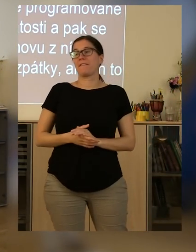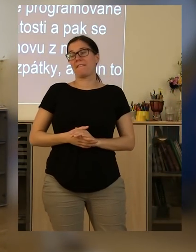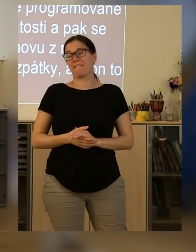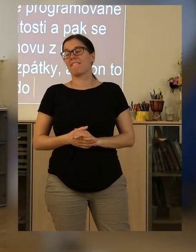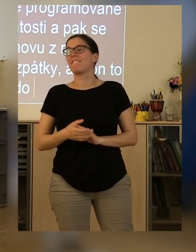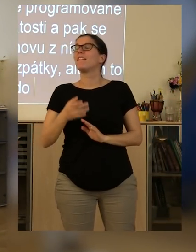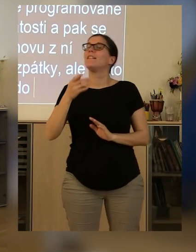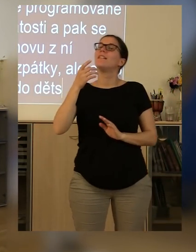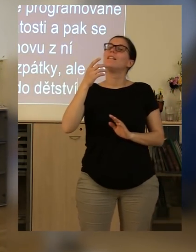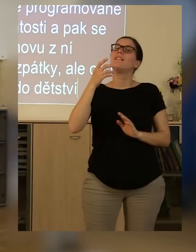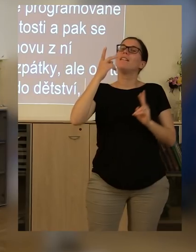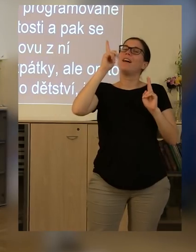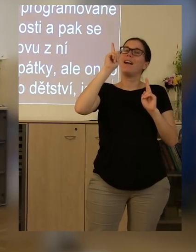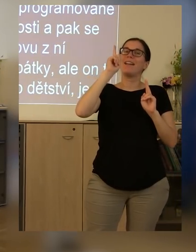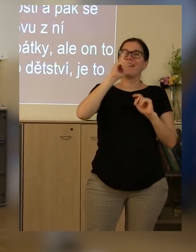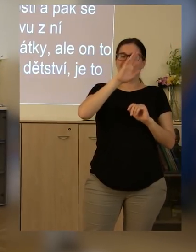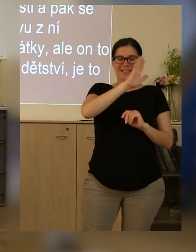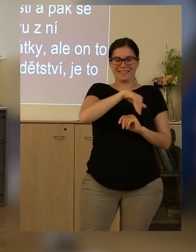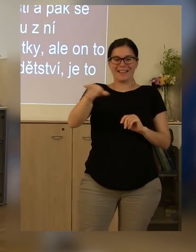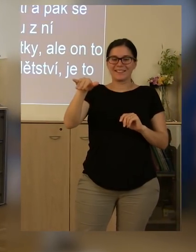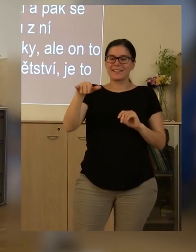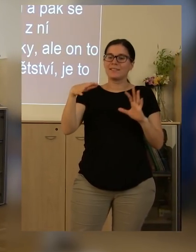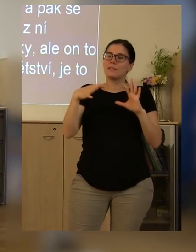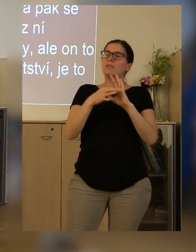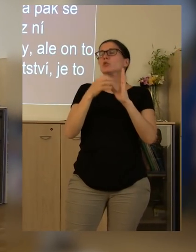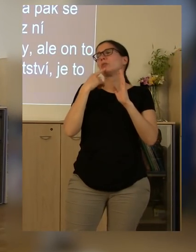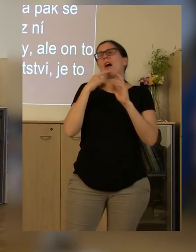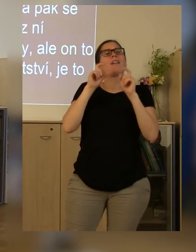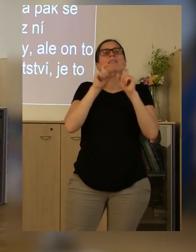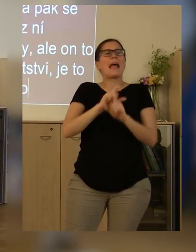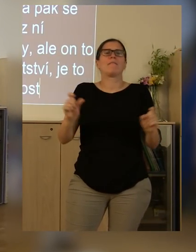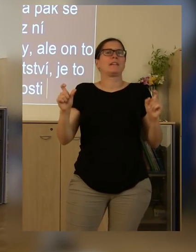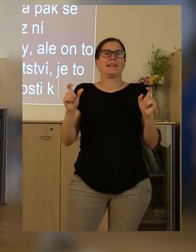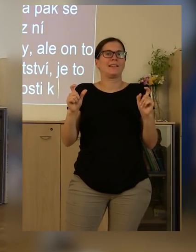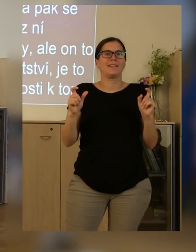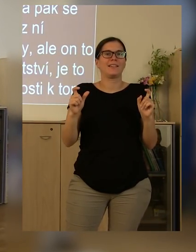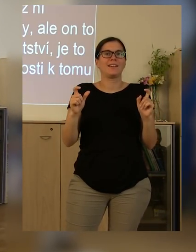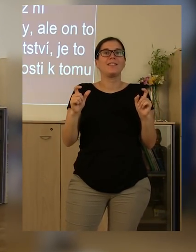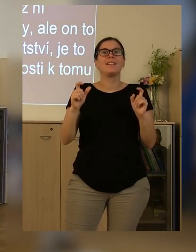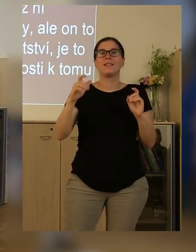je to připojení té dětské nevinnosti k tomu dospělému vědomí.